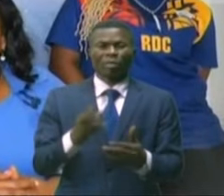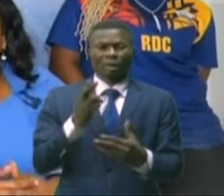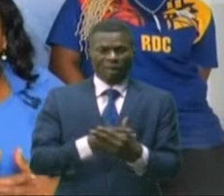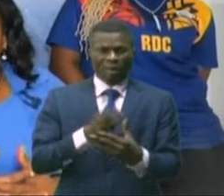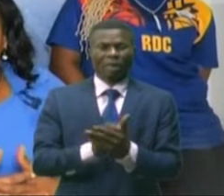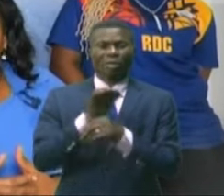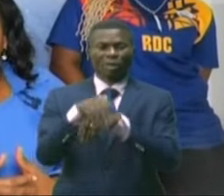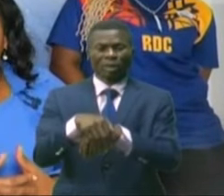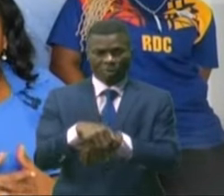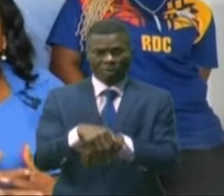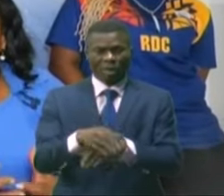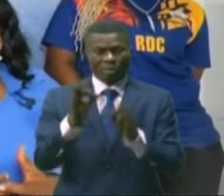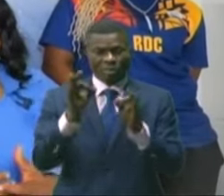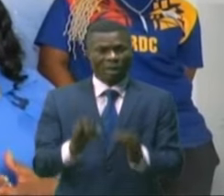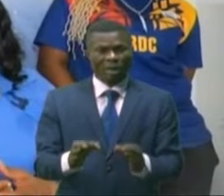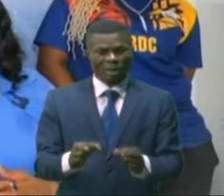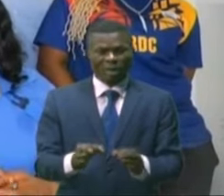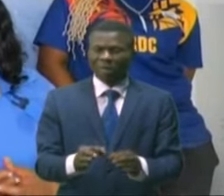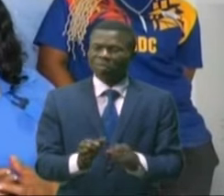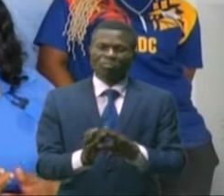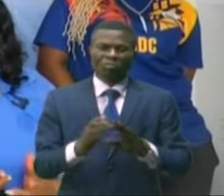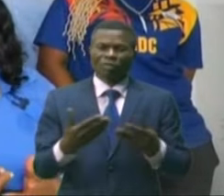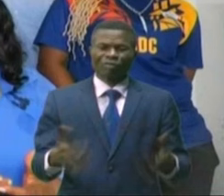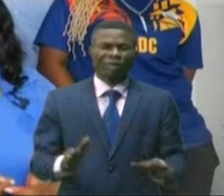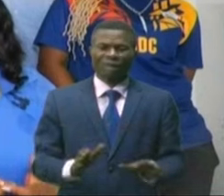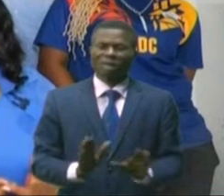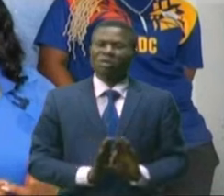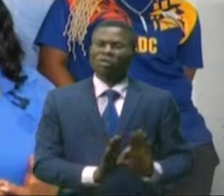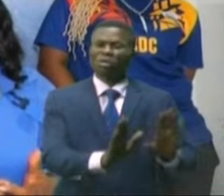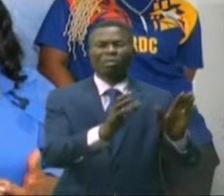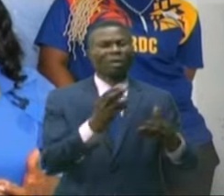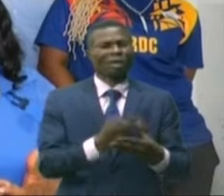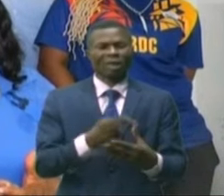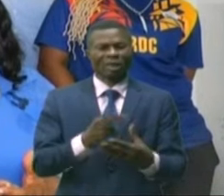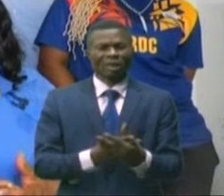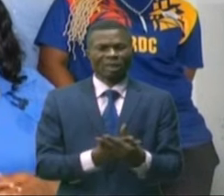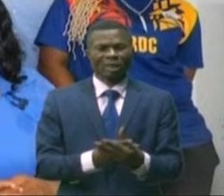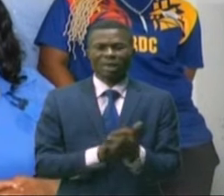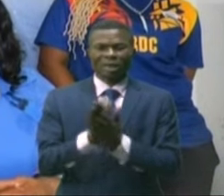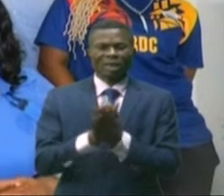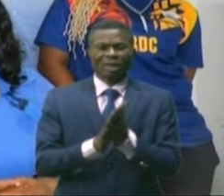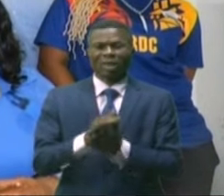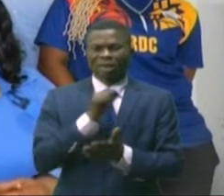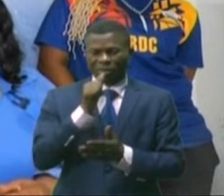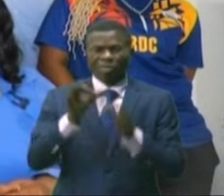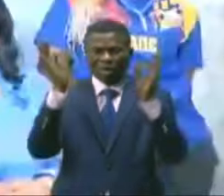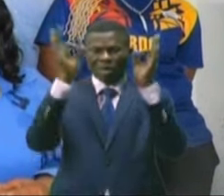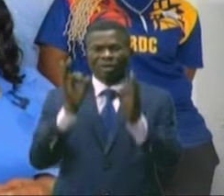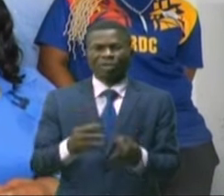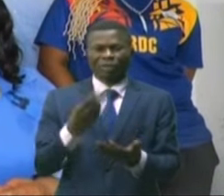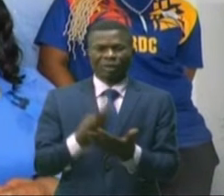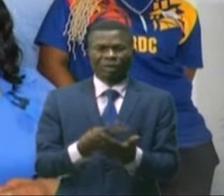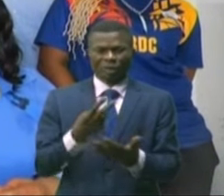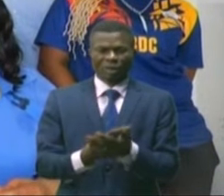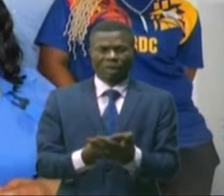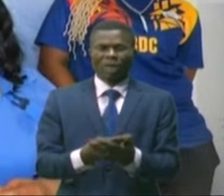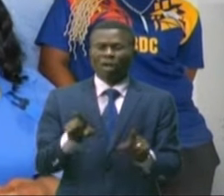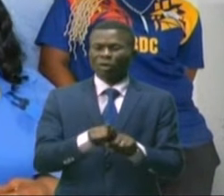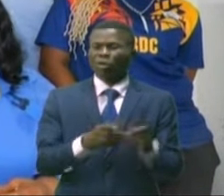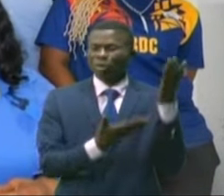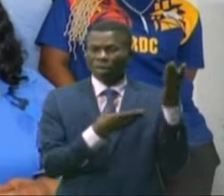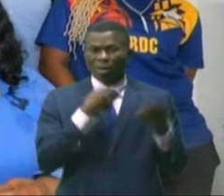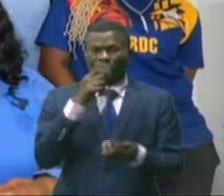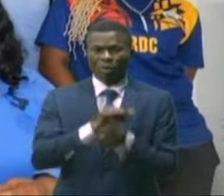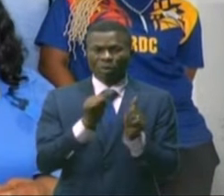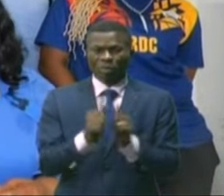handicapés passer. Mais à part ça, vraiment, la question ne faisait pas vraiment débat comme une priorité lorsqu'on